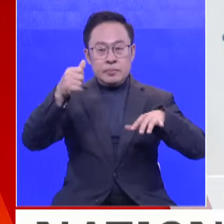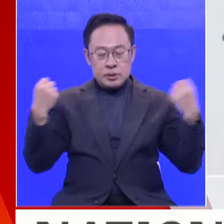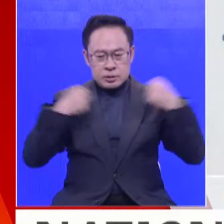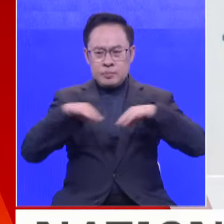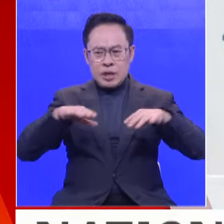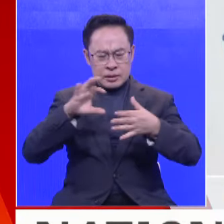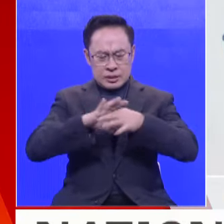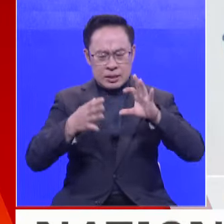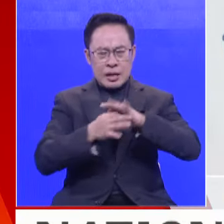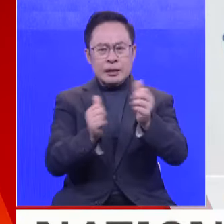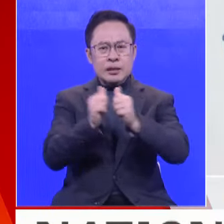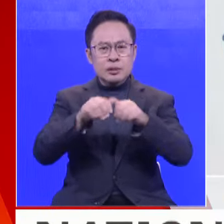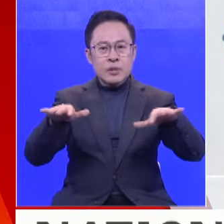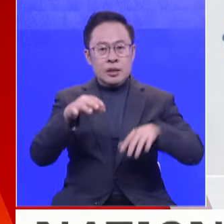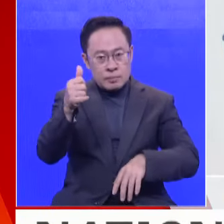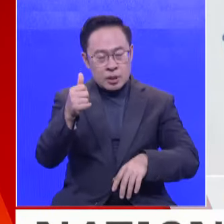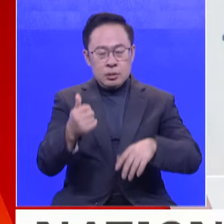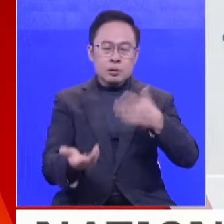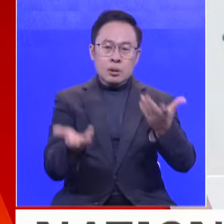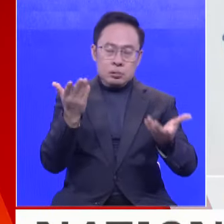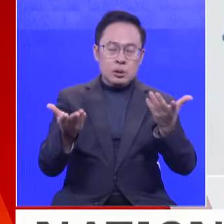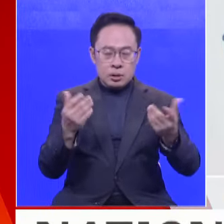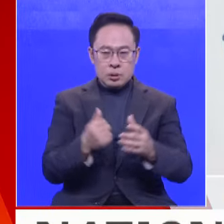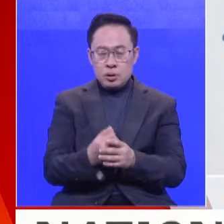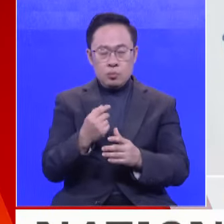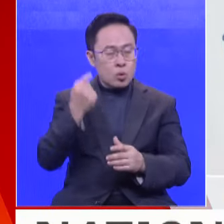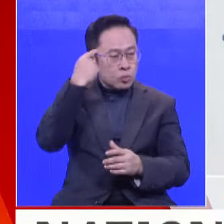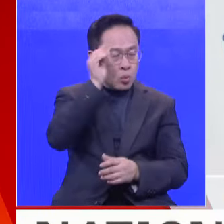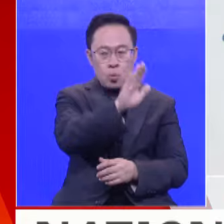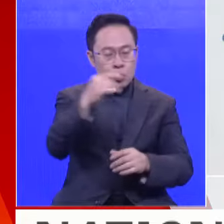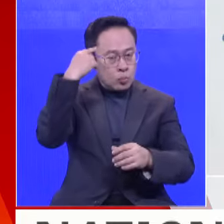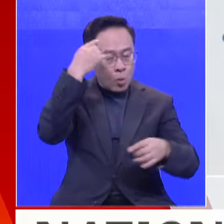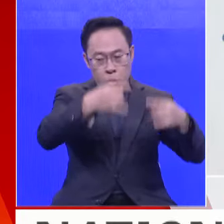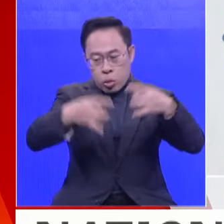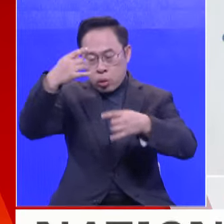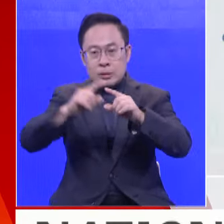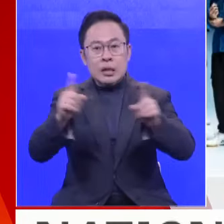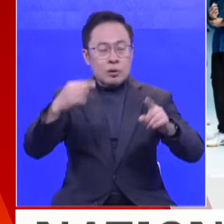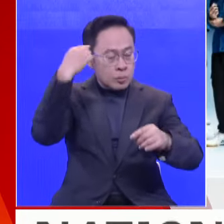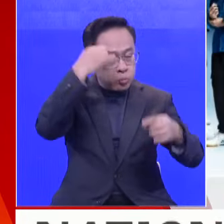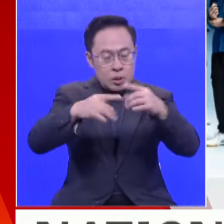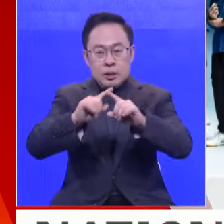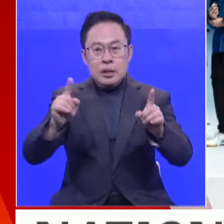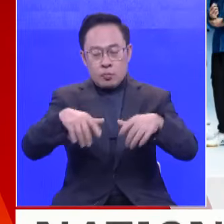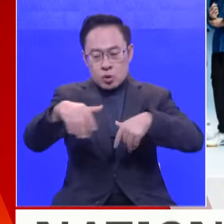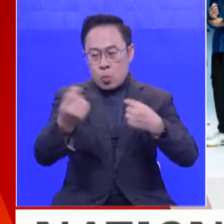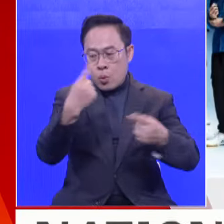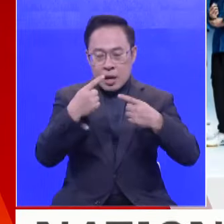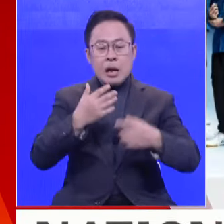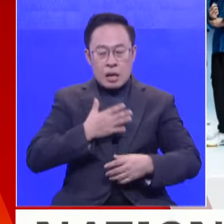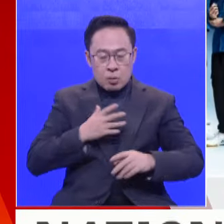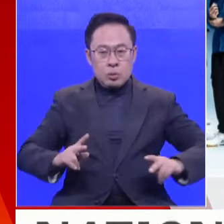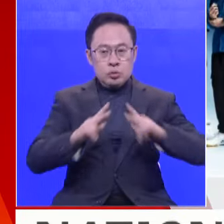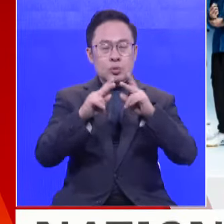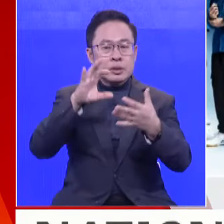ต่างกันไปแหละก็ต้องยอมรับนะคะว่าสิ่งที่มีการแสดงออกอะไรต่างๆนานาเนี่ยแล้วก็รับมาแล้วก็ปรับปรุงละ